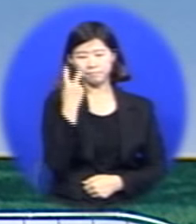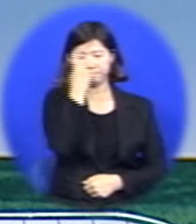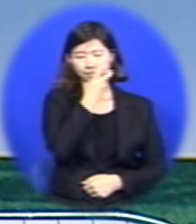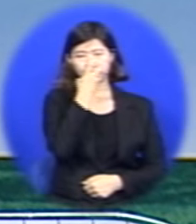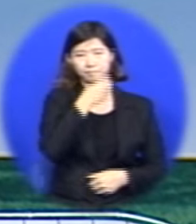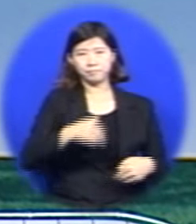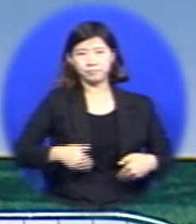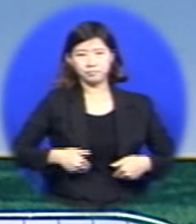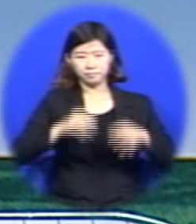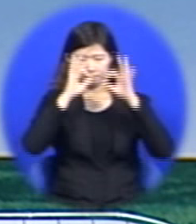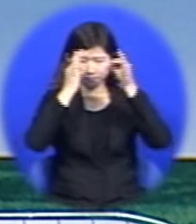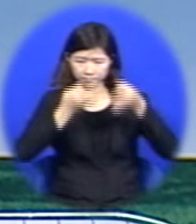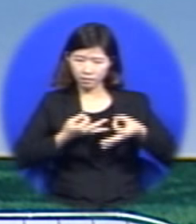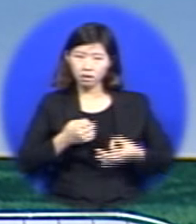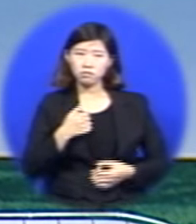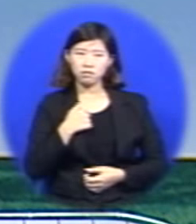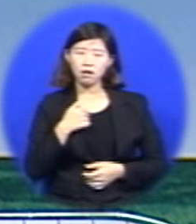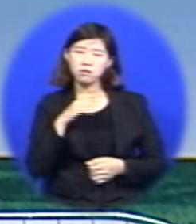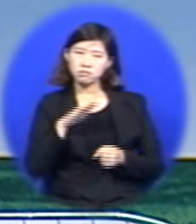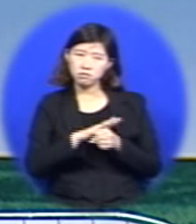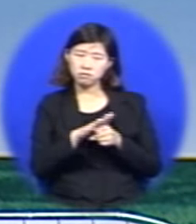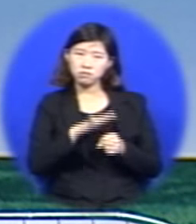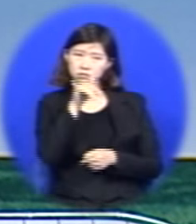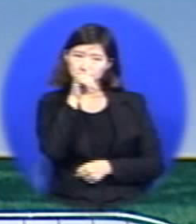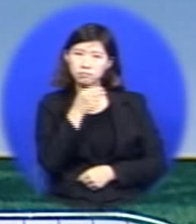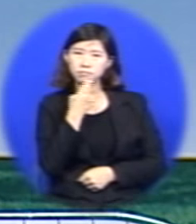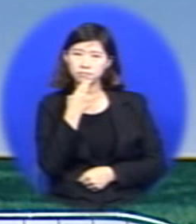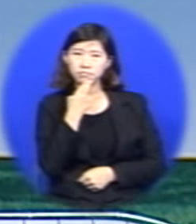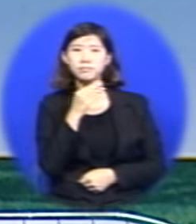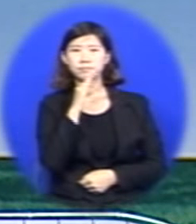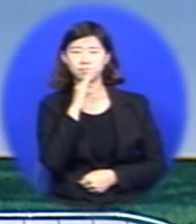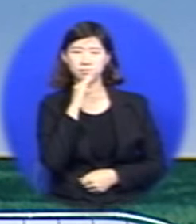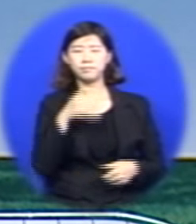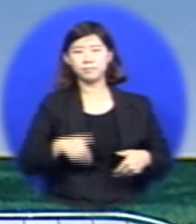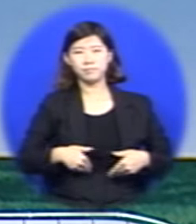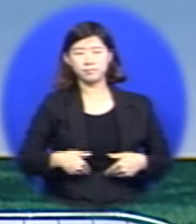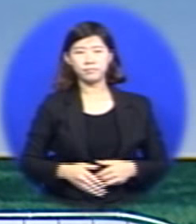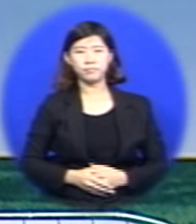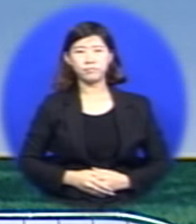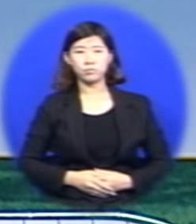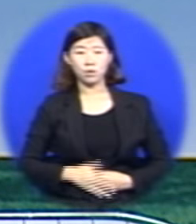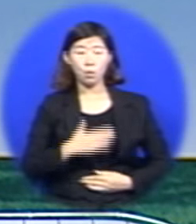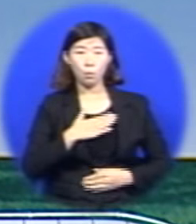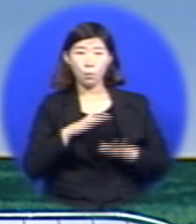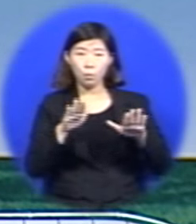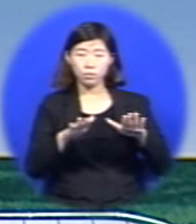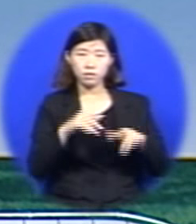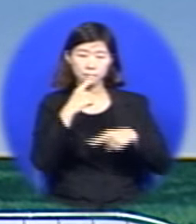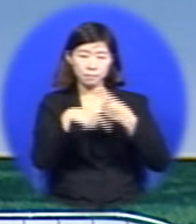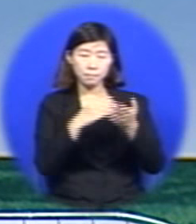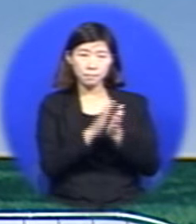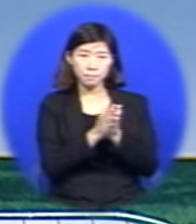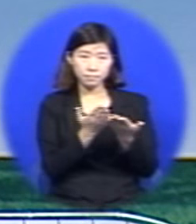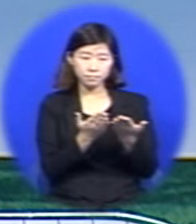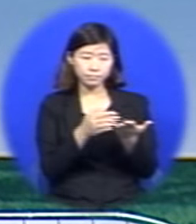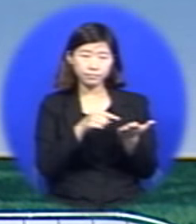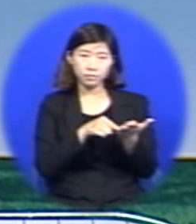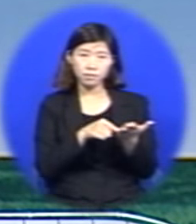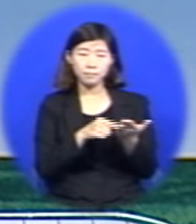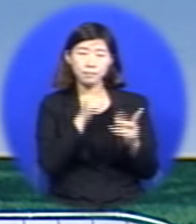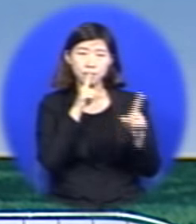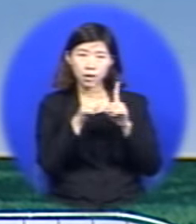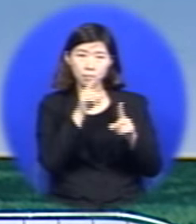사랑한다면 진짜여야 되거든요. 오늘 말씀해 보면 형제를 형제의 사랑으로라고 그래서 형제의